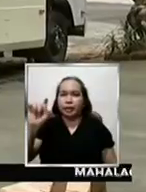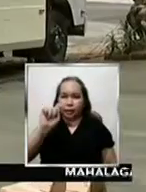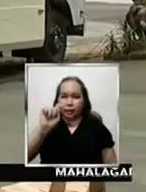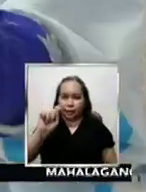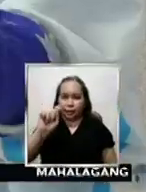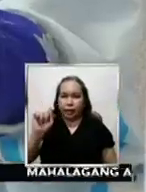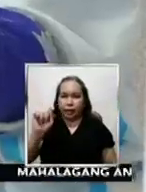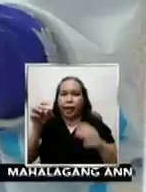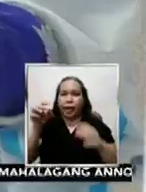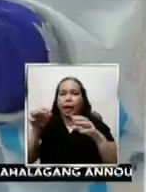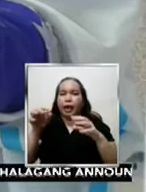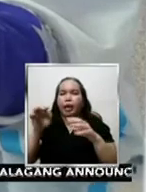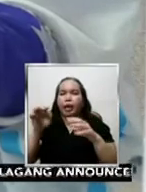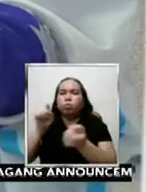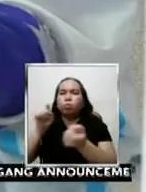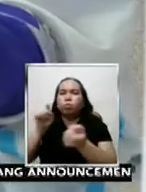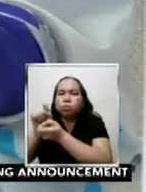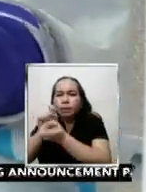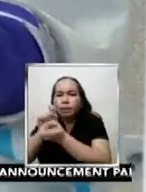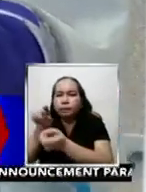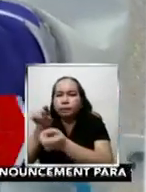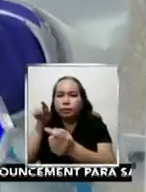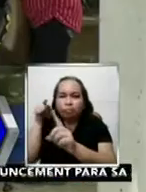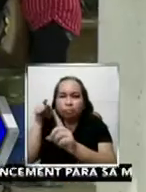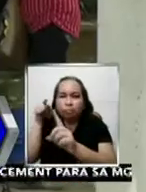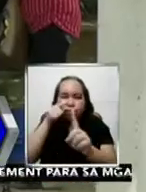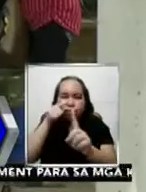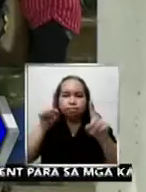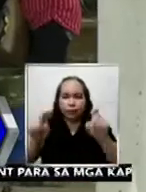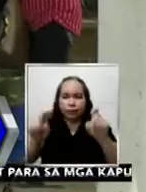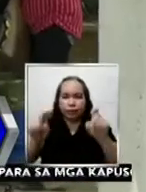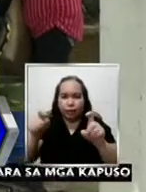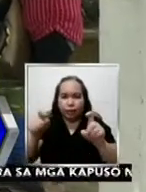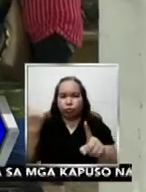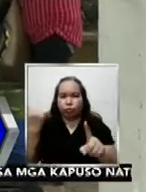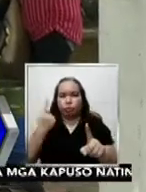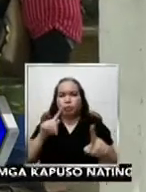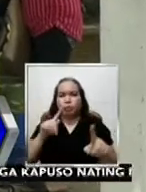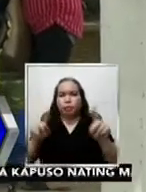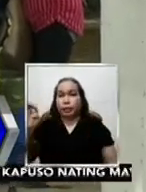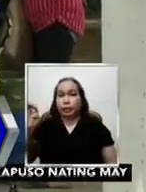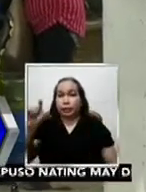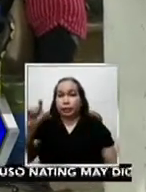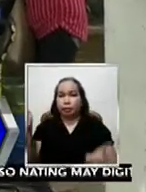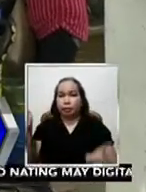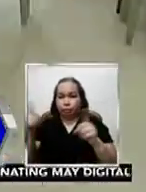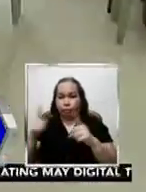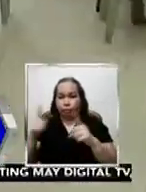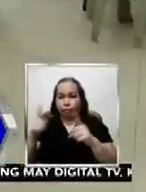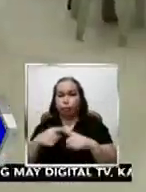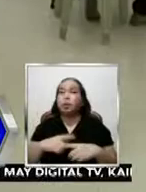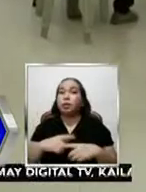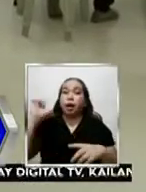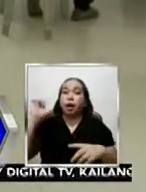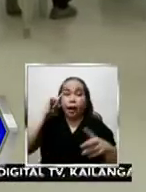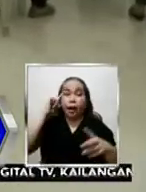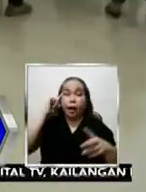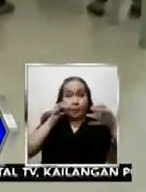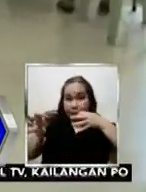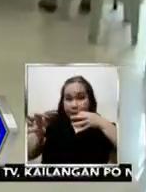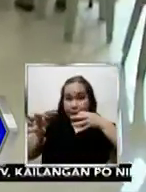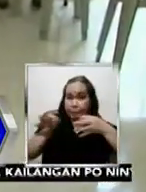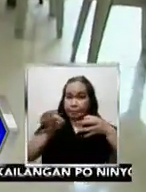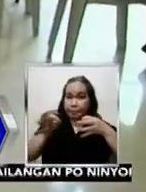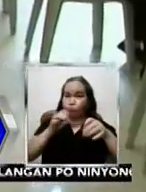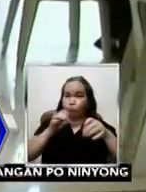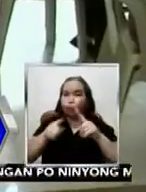Niliwanag ng gobyerno ngayon na may ginagawang pagtitest sa mga posible may kaso ng COVID-19 sa bansa. Imposible daw ang mass testing na lahat ng mga